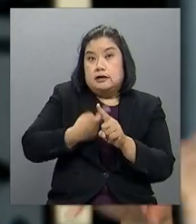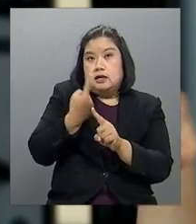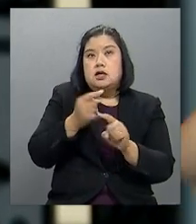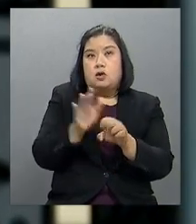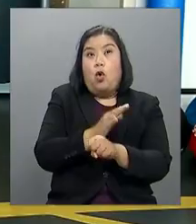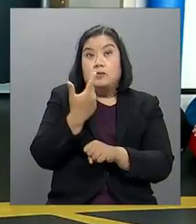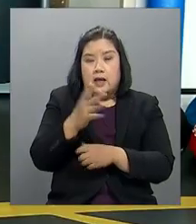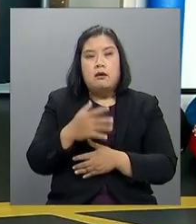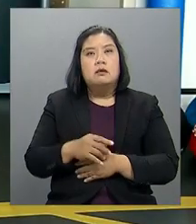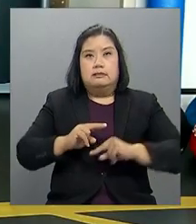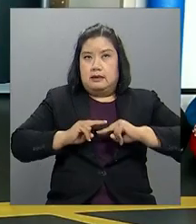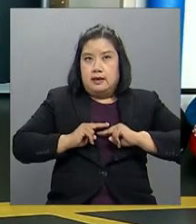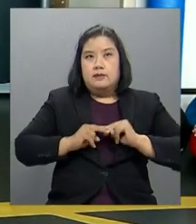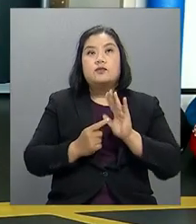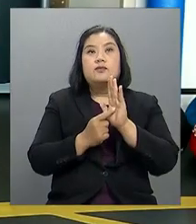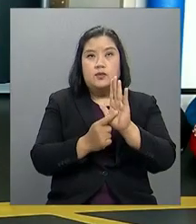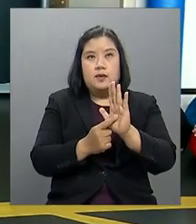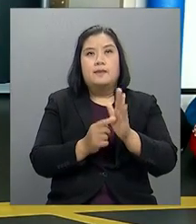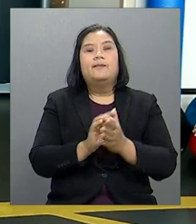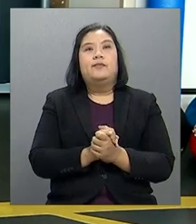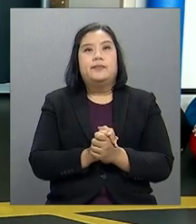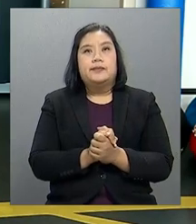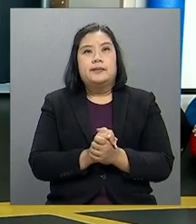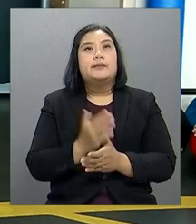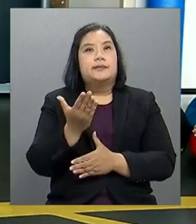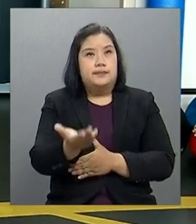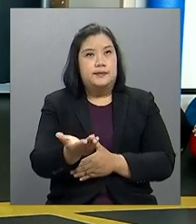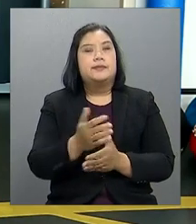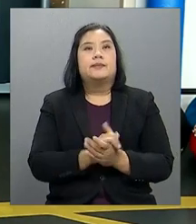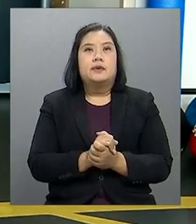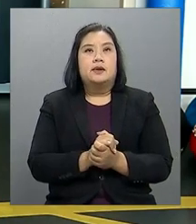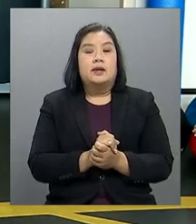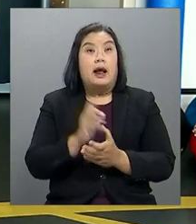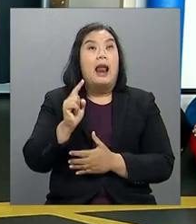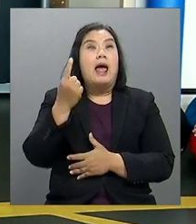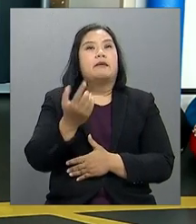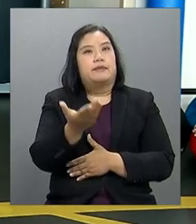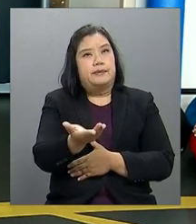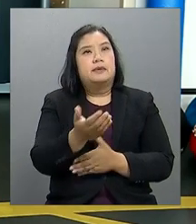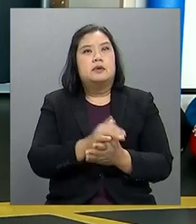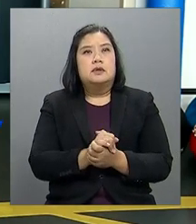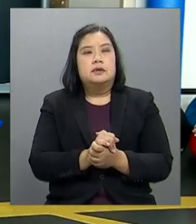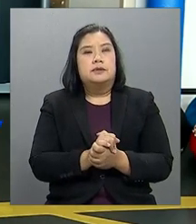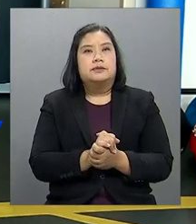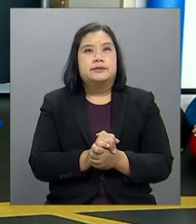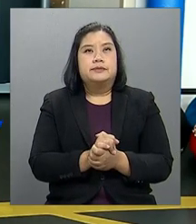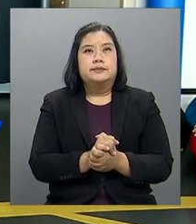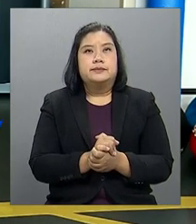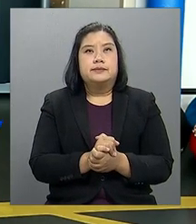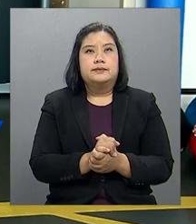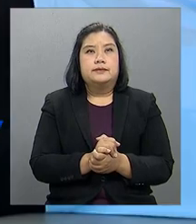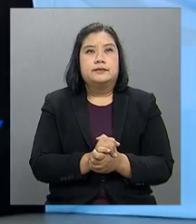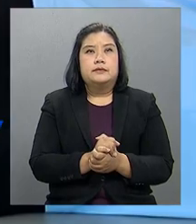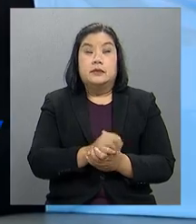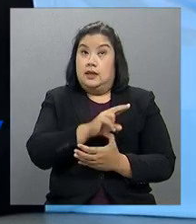ได้ นอนคว่ำ เพราะฉะนั้นสมมติปกติอาจจะงอได้แค่นี้นะคะใช้ขาอีกข้างนึงค่ะอันนี้คือทำเองค่อยๆโยก